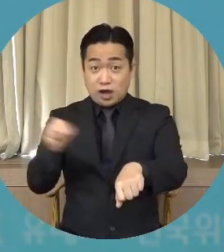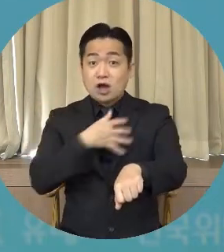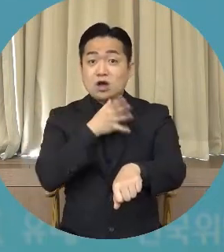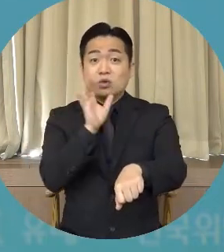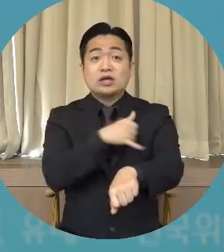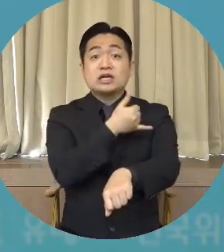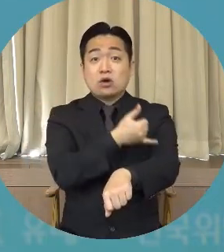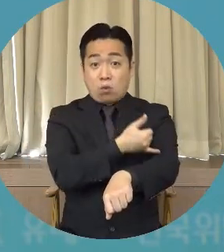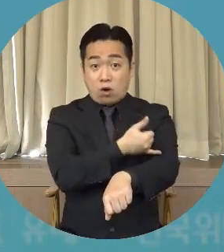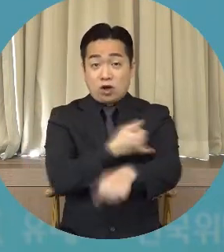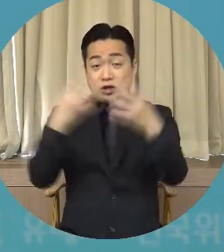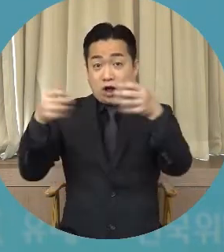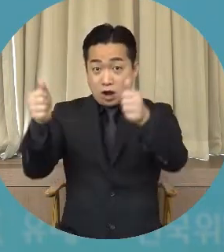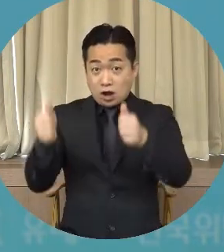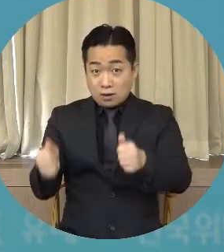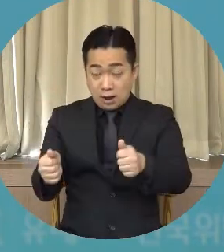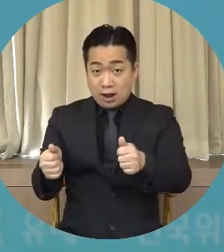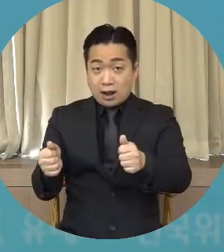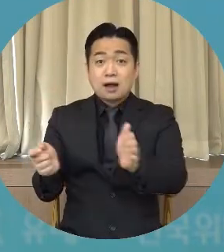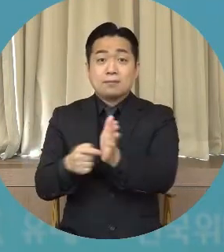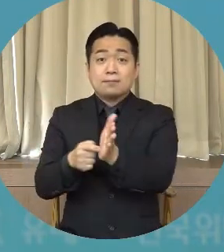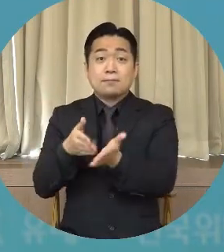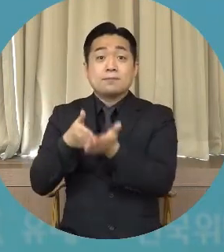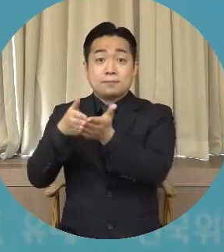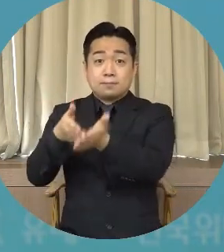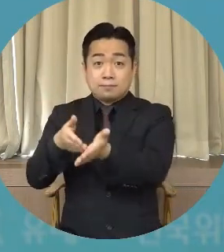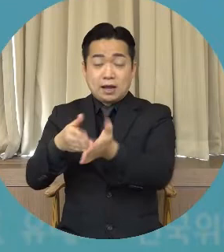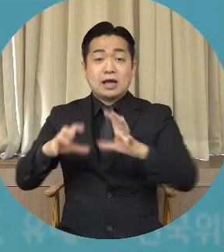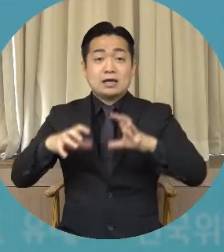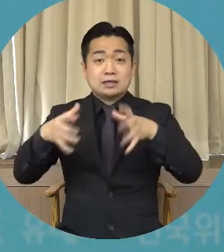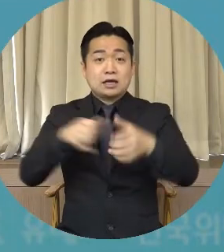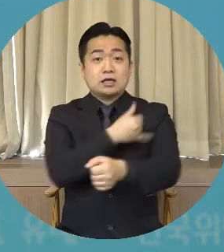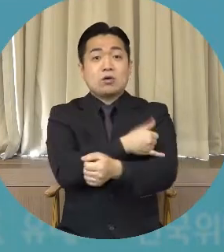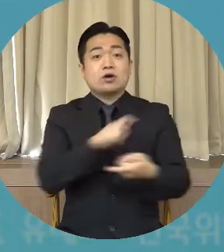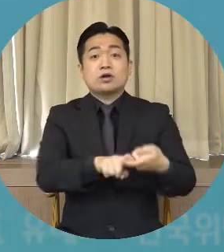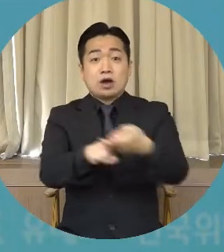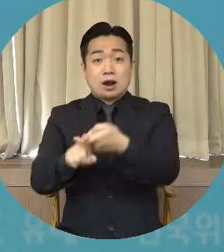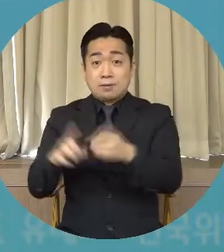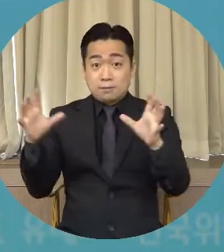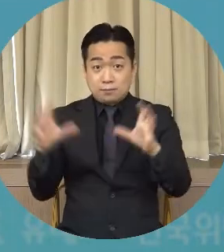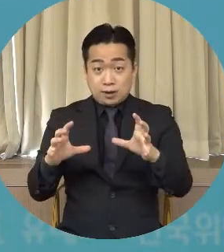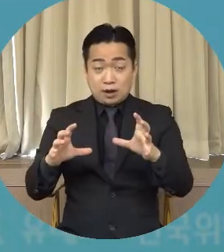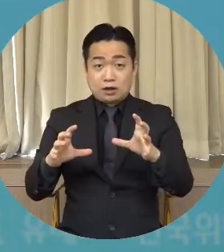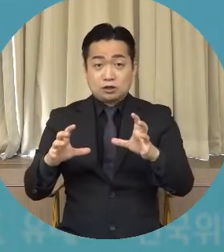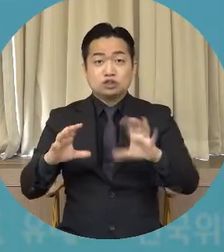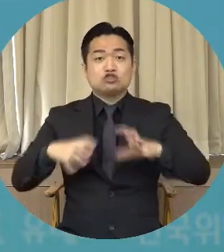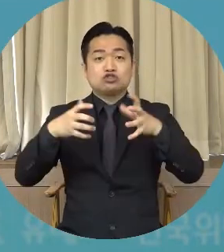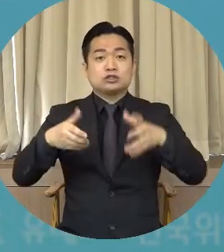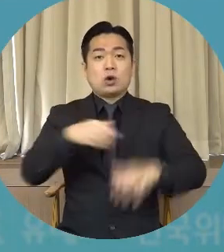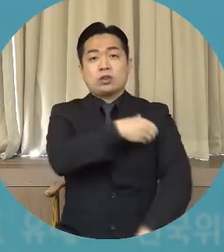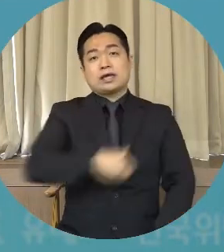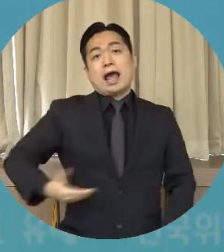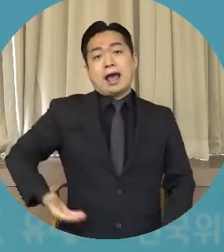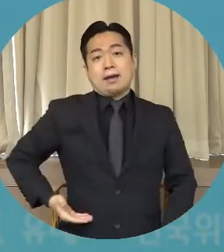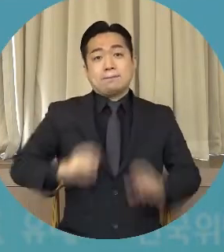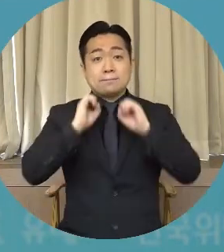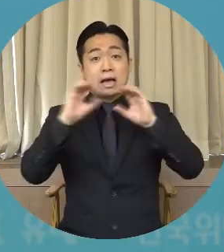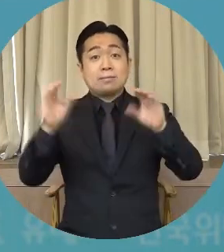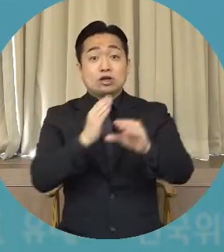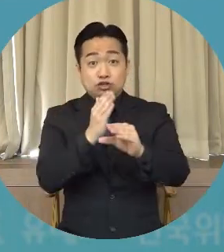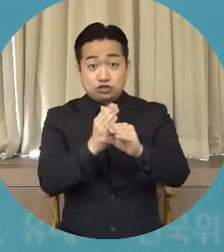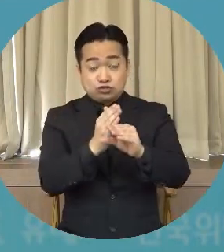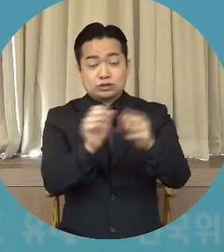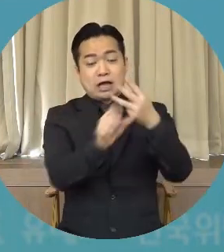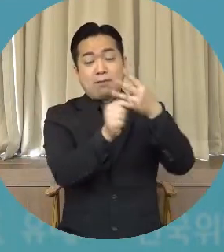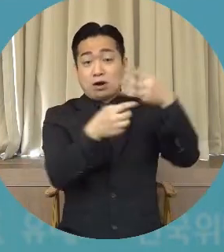노인인권협약 제정을 촉구하는 세계노인인권연합 갤럽의 국제 캠페인이 벌어지는 날입니다. 3월